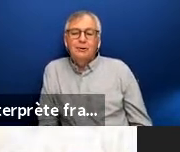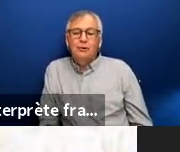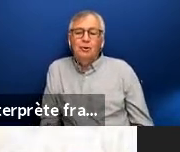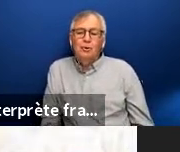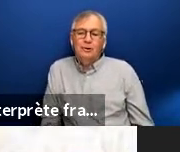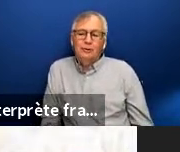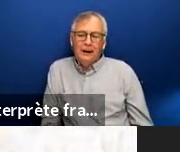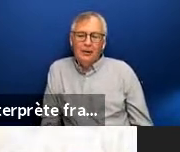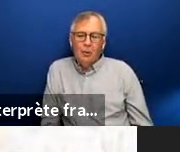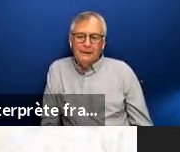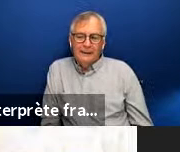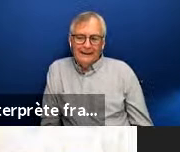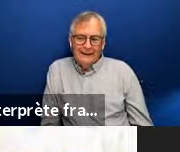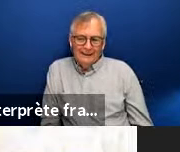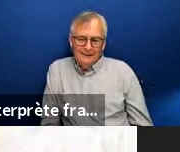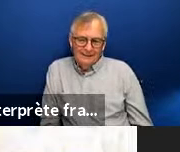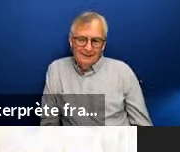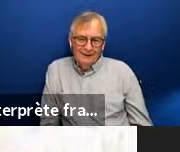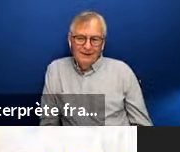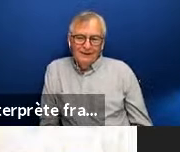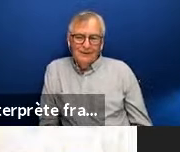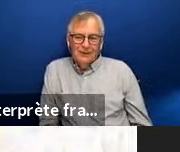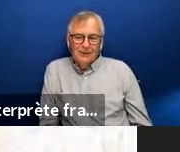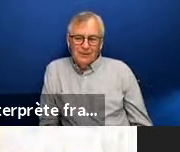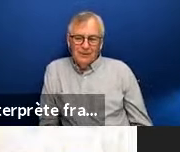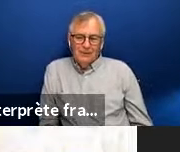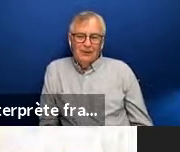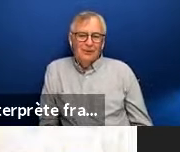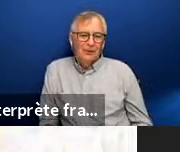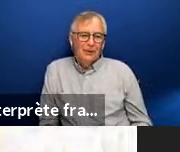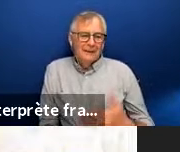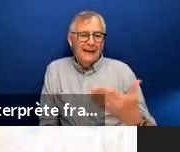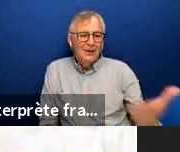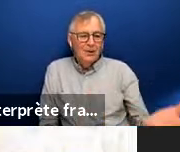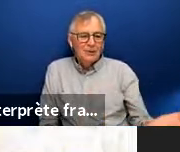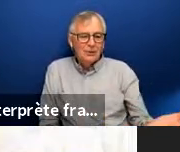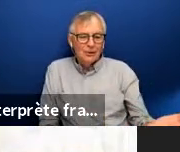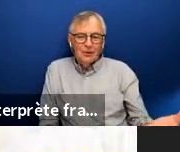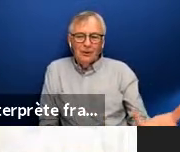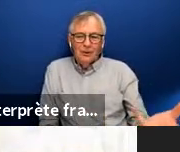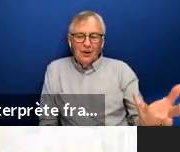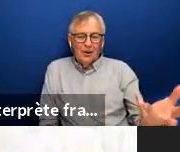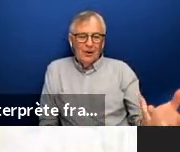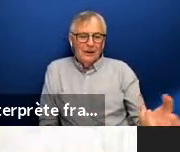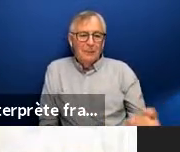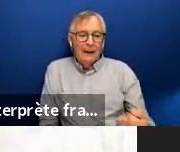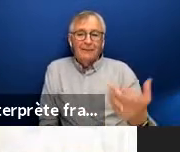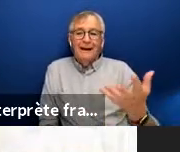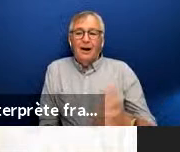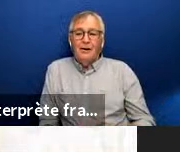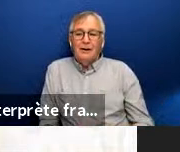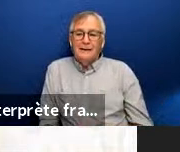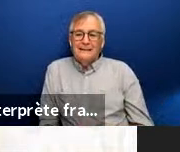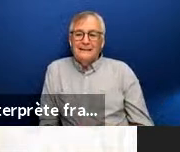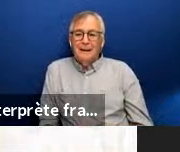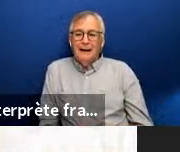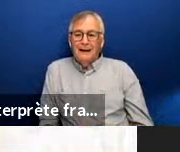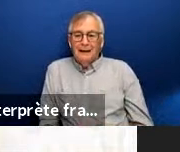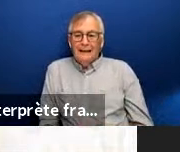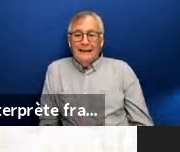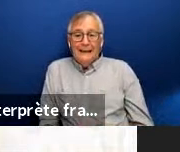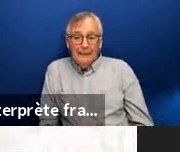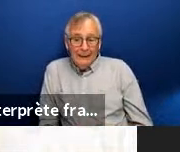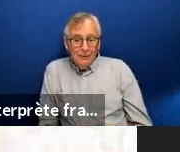communauté sourde franco-ontarienne. Donc, qui illustre, qui met en valeur